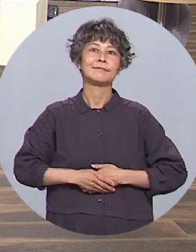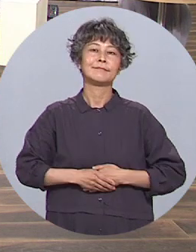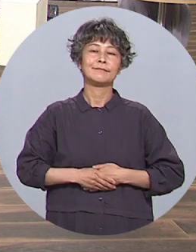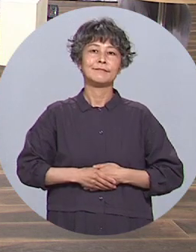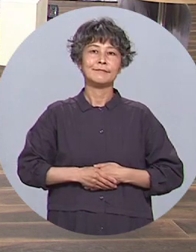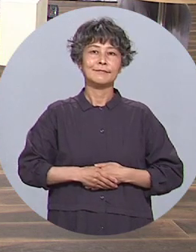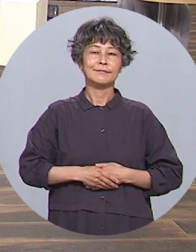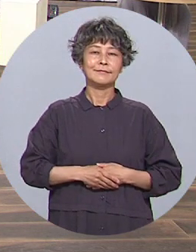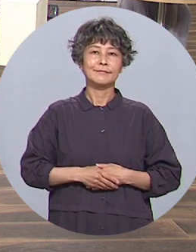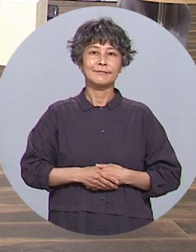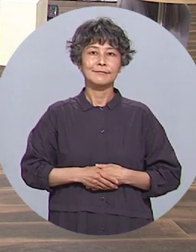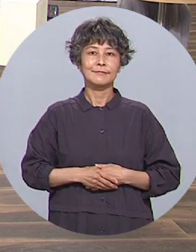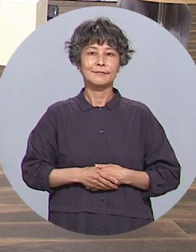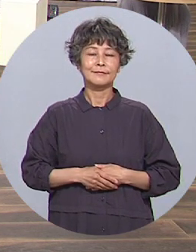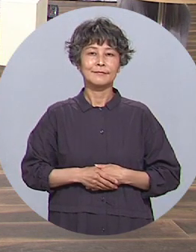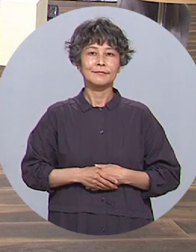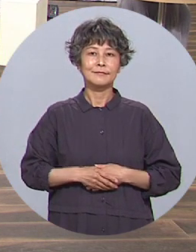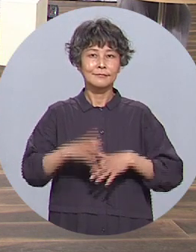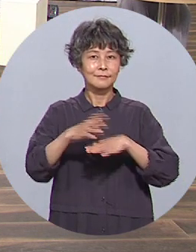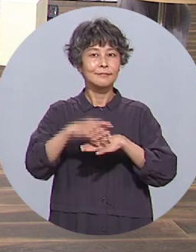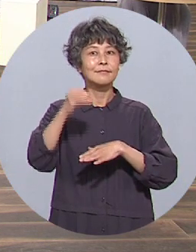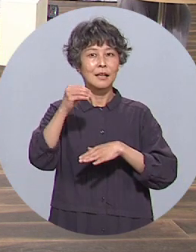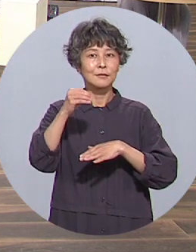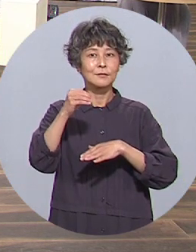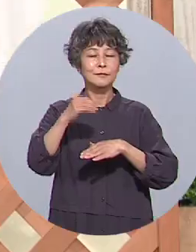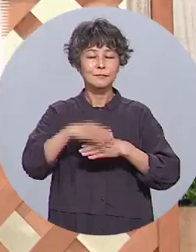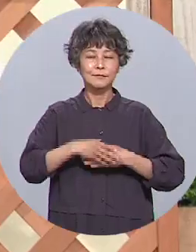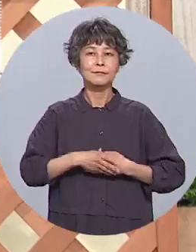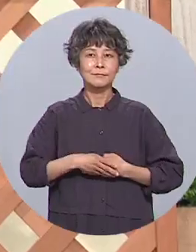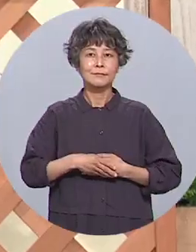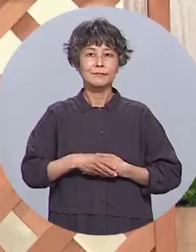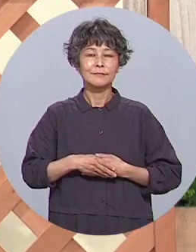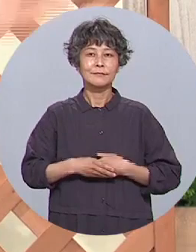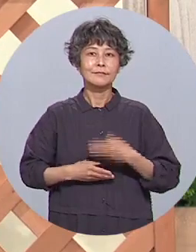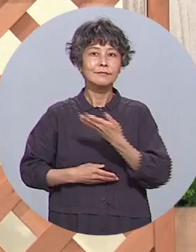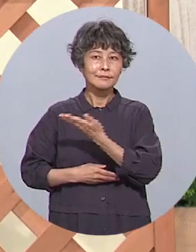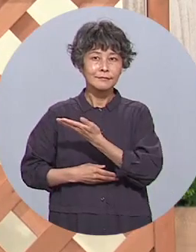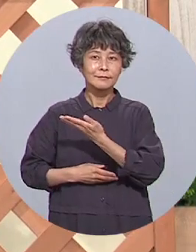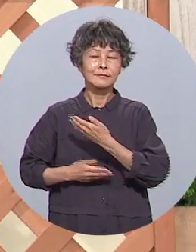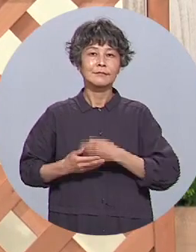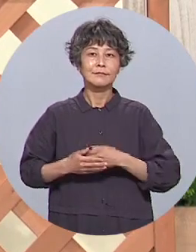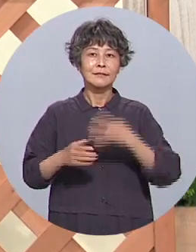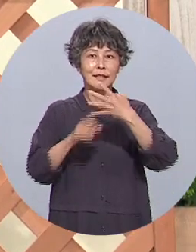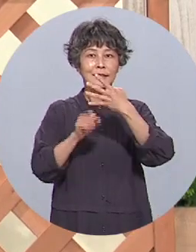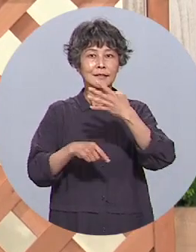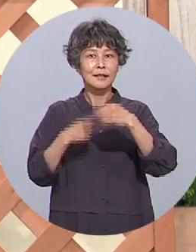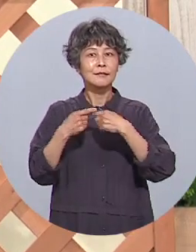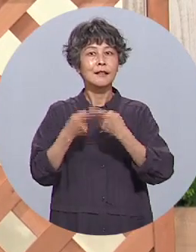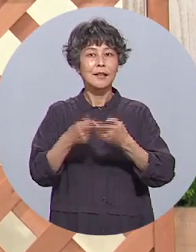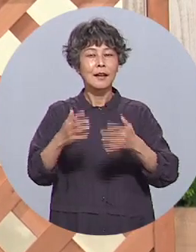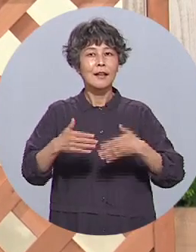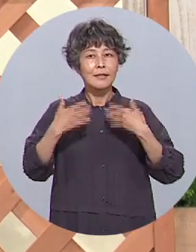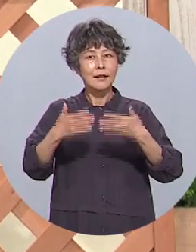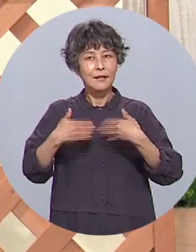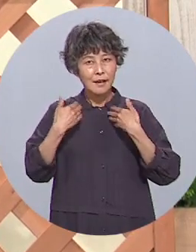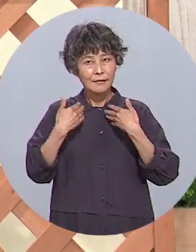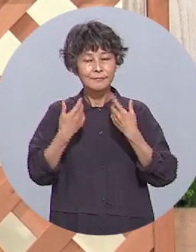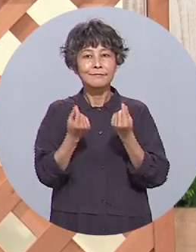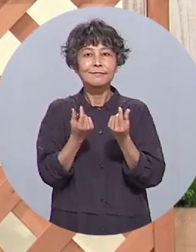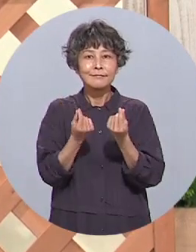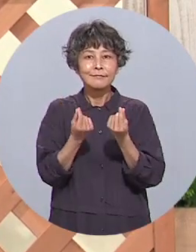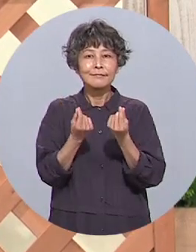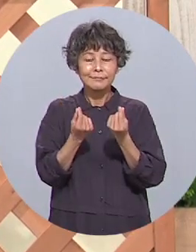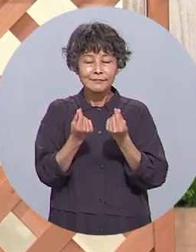。 さあ、最初のコーナーは葵ちゃん。 はい、4月に入って暖かくなってきましたよ